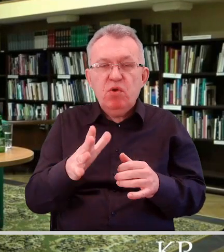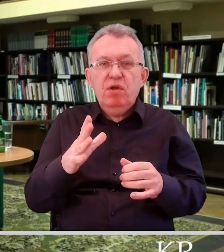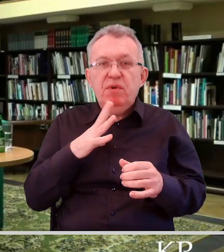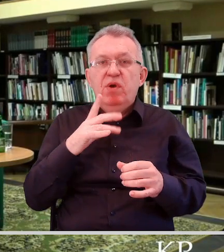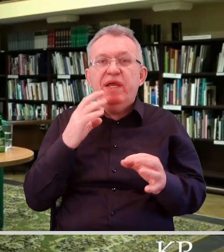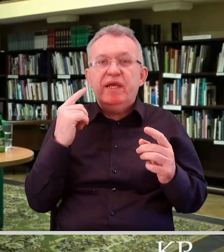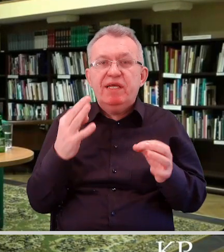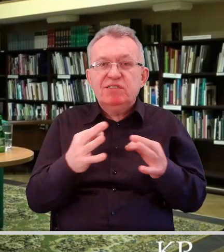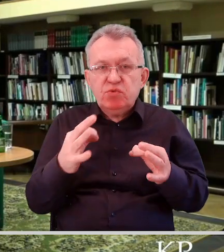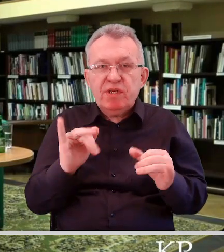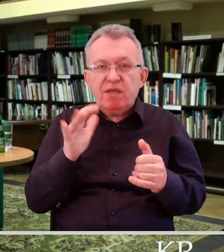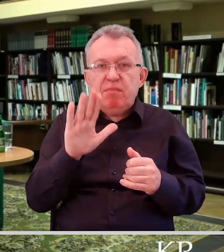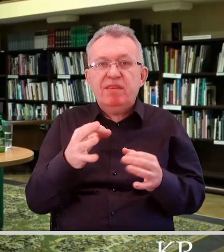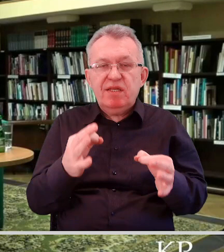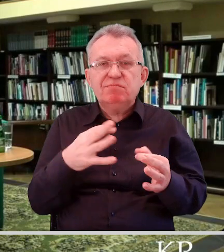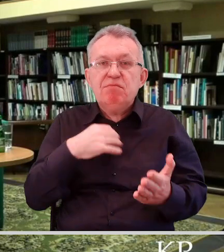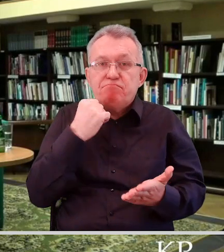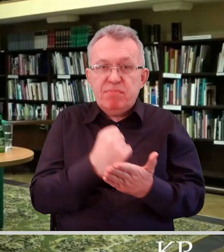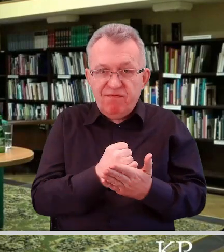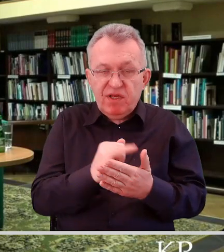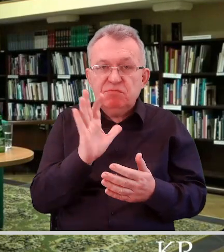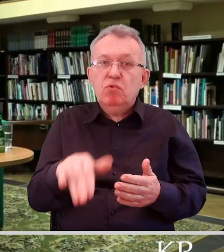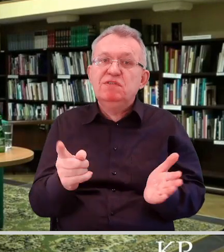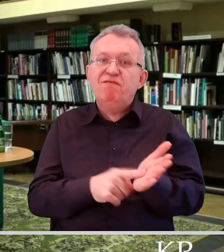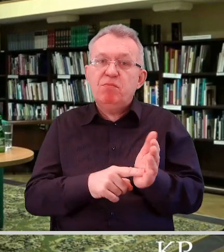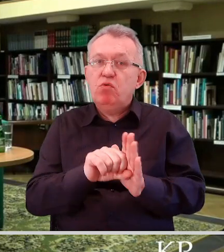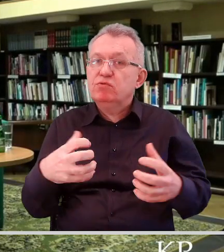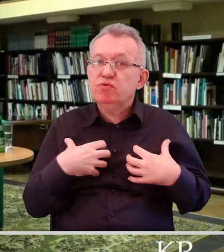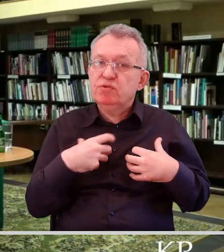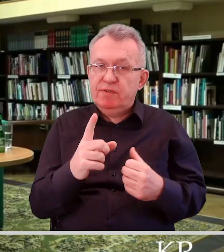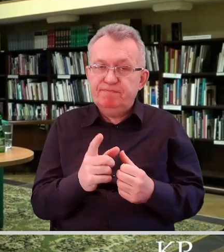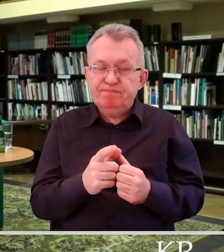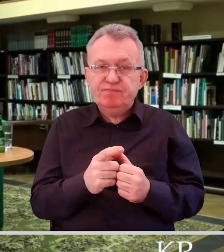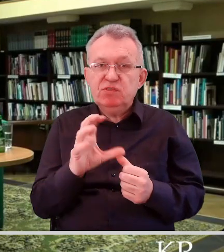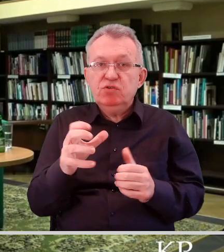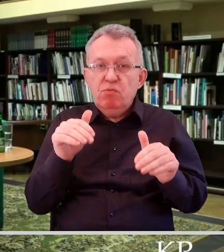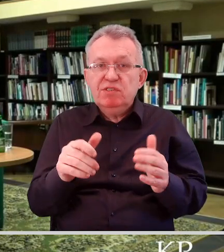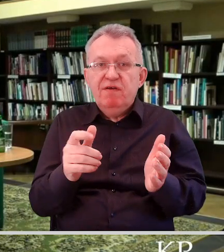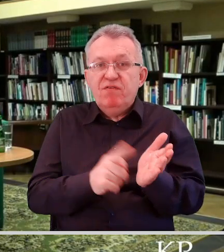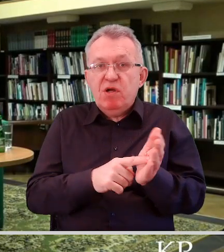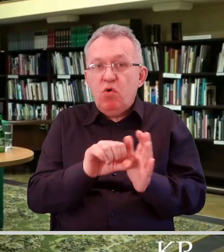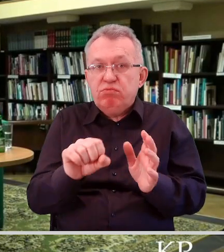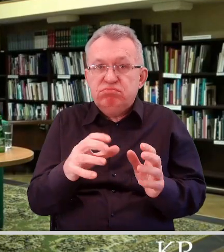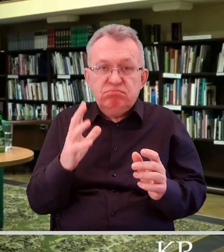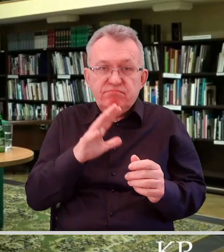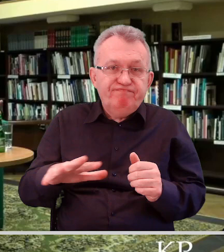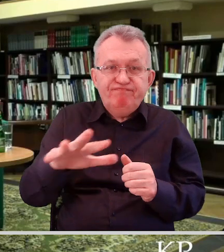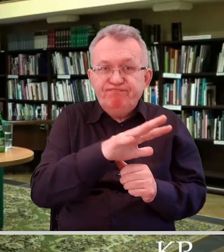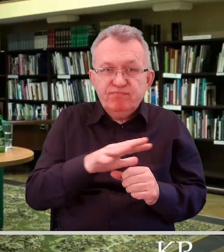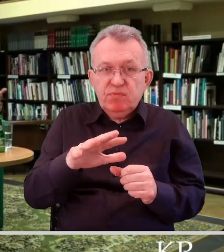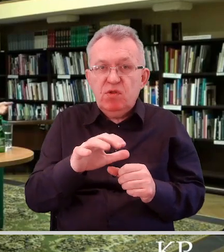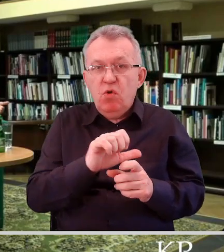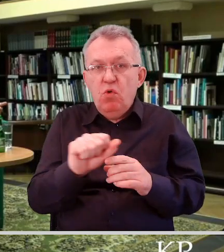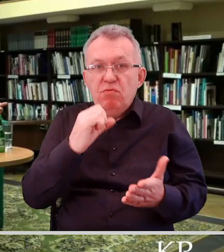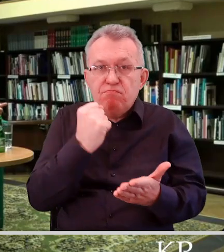historia, ale też wie, jakie ma w tej chwili prawa i czego może wymagać od życia. I czego może wymagać w ogóle od rzeczywistości, od, nie wiem,